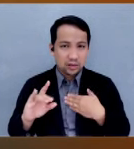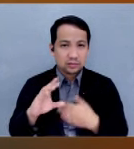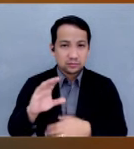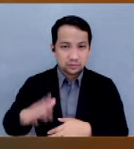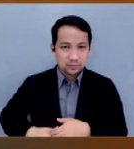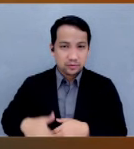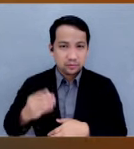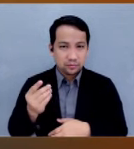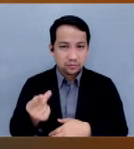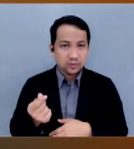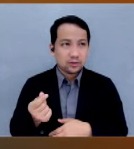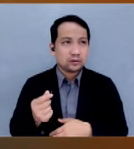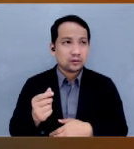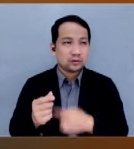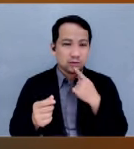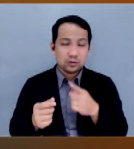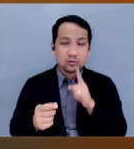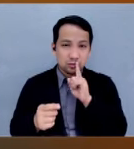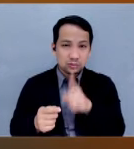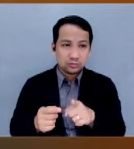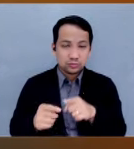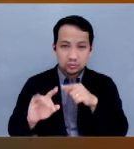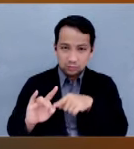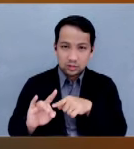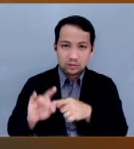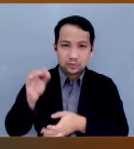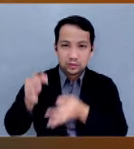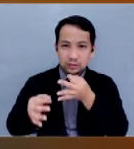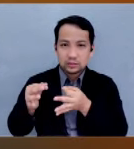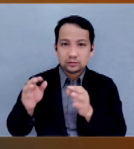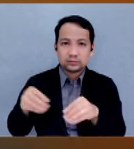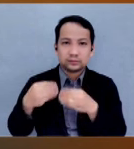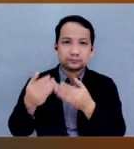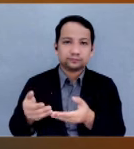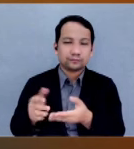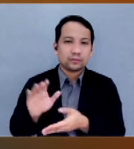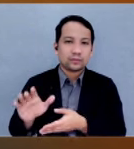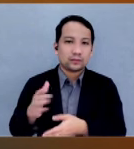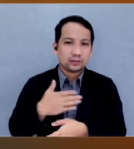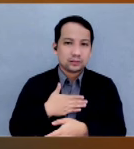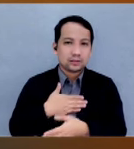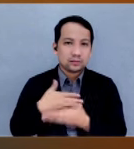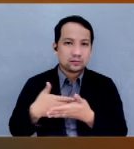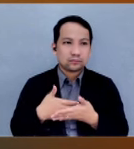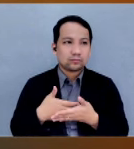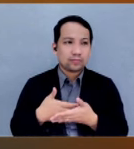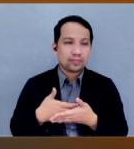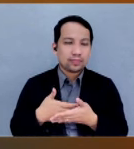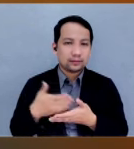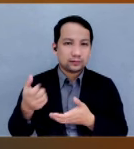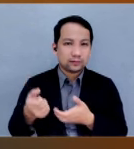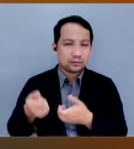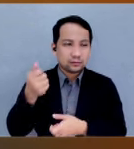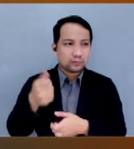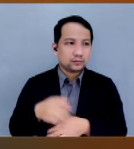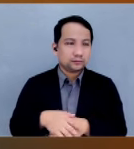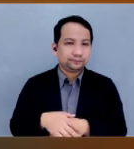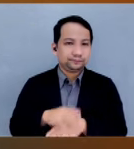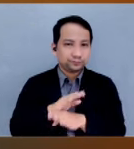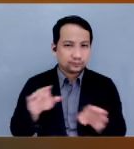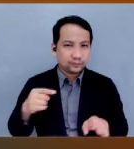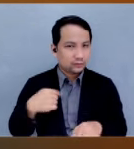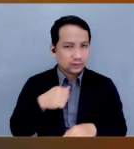siguraduhin ko na yung justisya na para sa baby ko is makakamit ko. And hindi ako